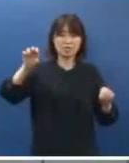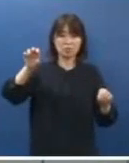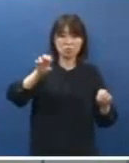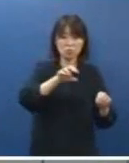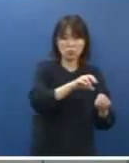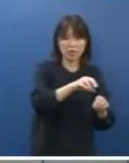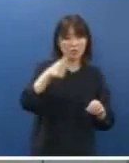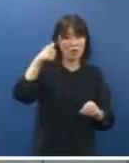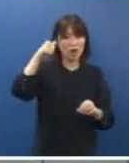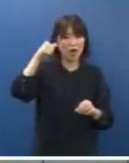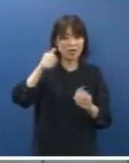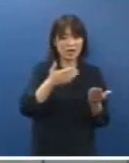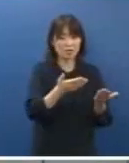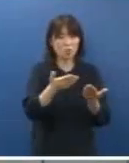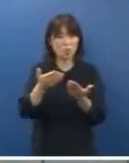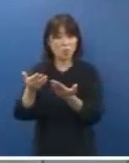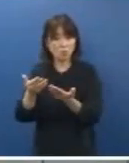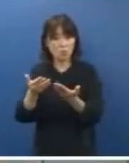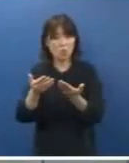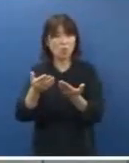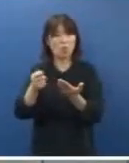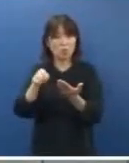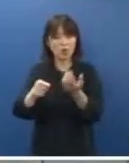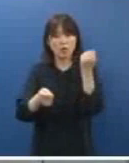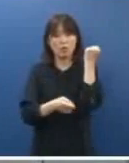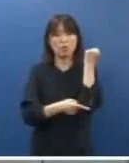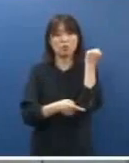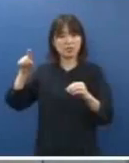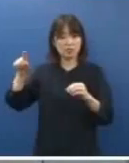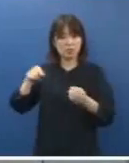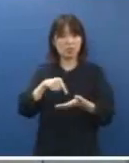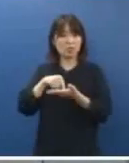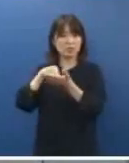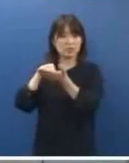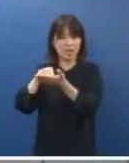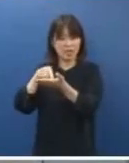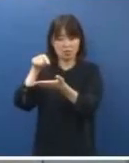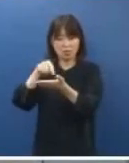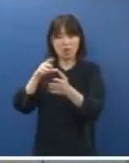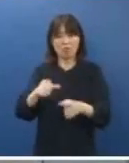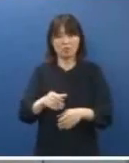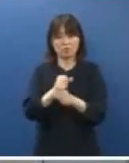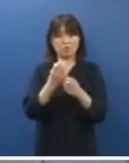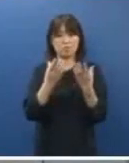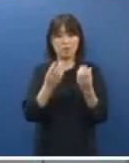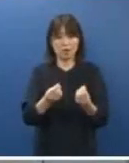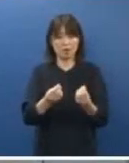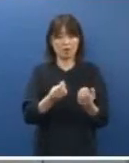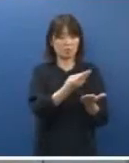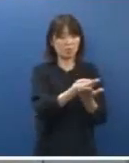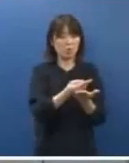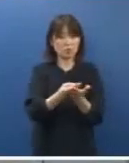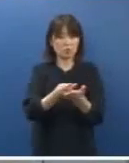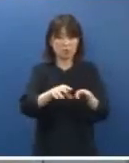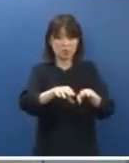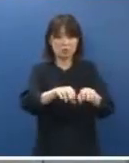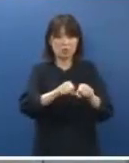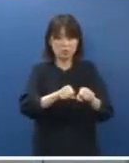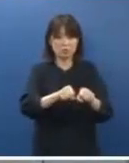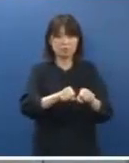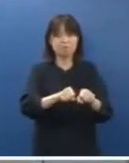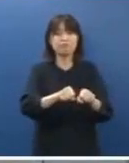して政府への申し入れをまとめさせていただきました。病床確保が可能となるように、